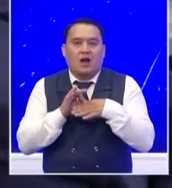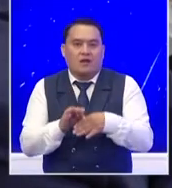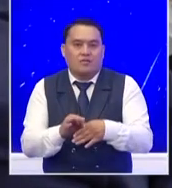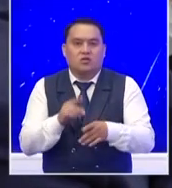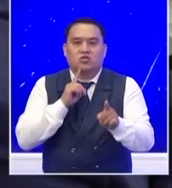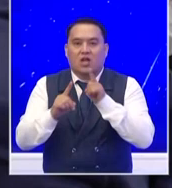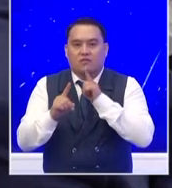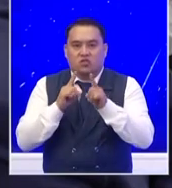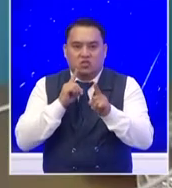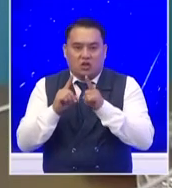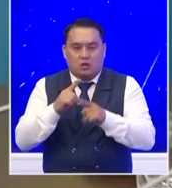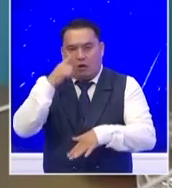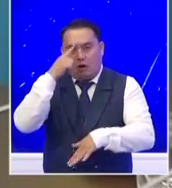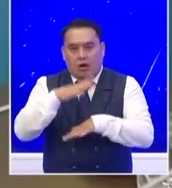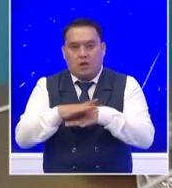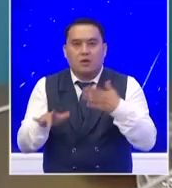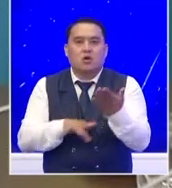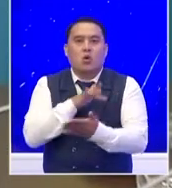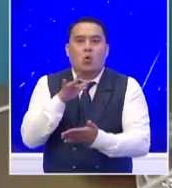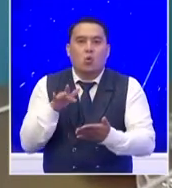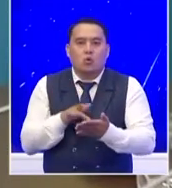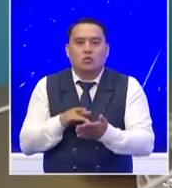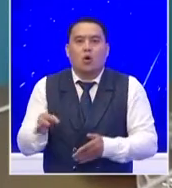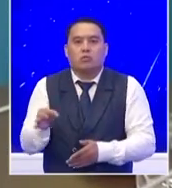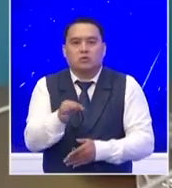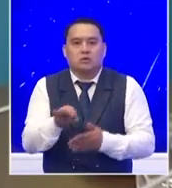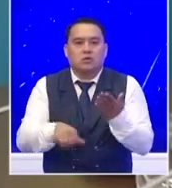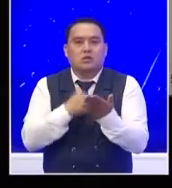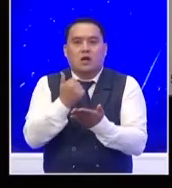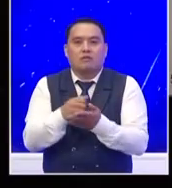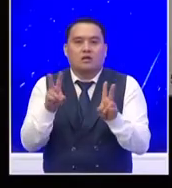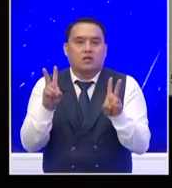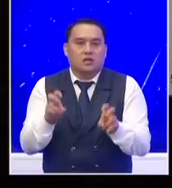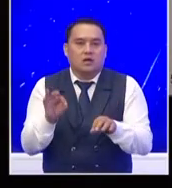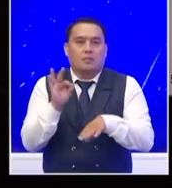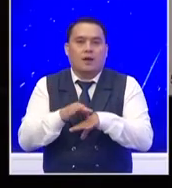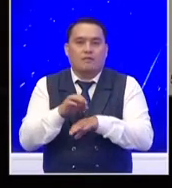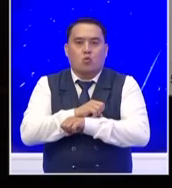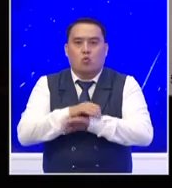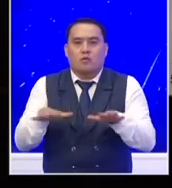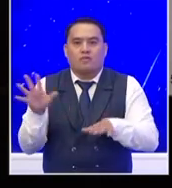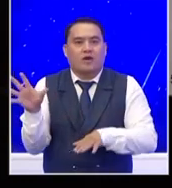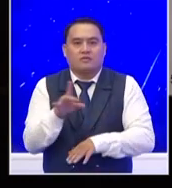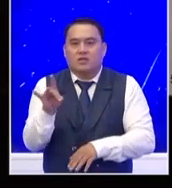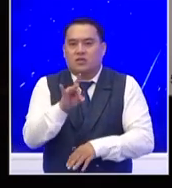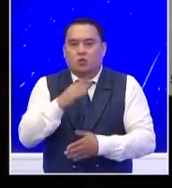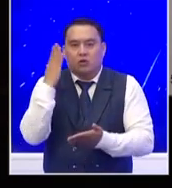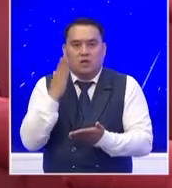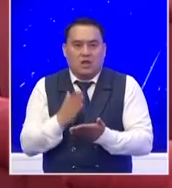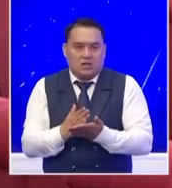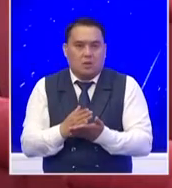очередное селекторное совещание с акиматами городов и областей. Главная тема – прирост заболеваемости почти во всех регионах